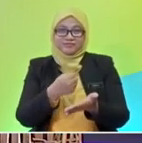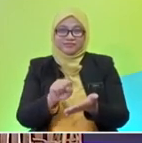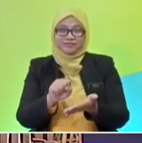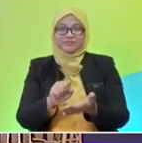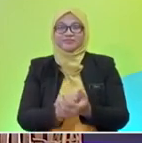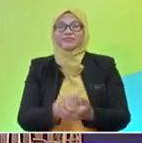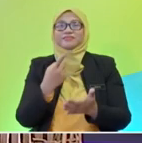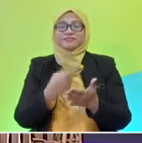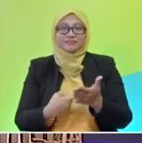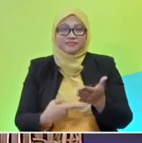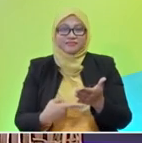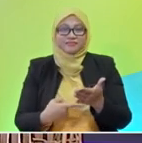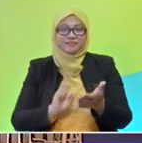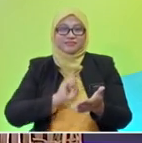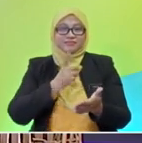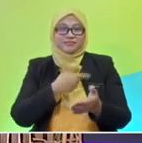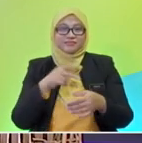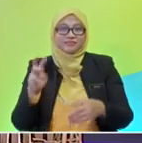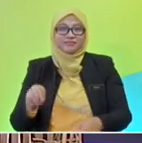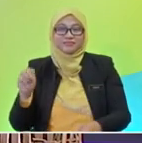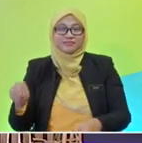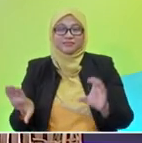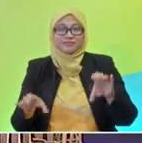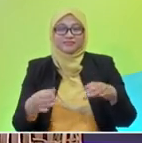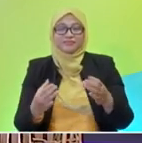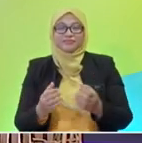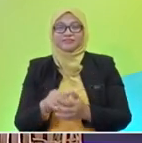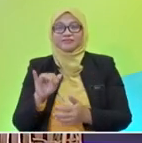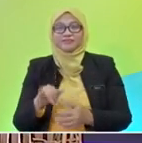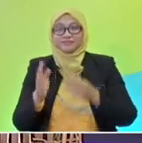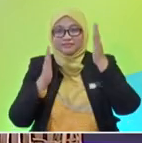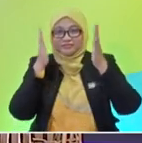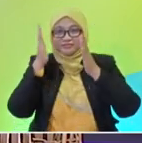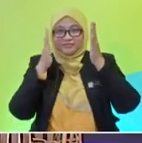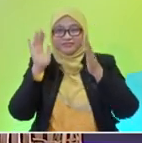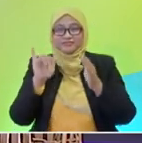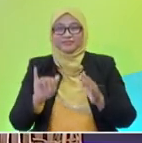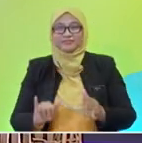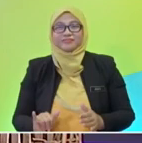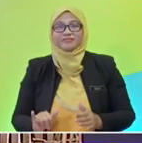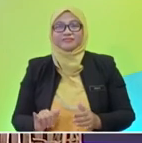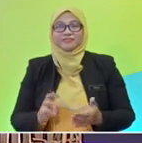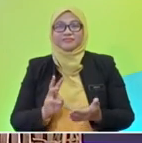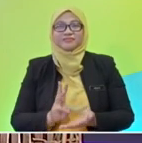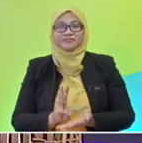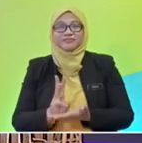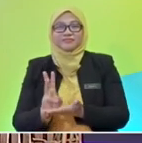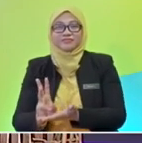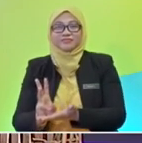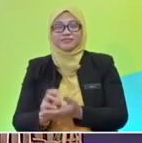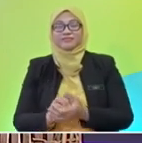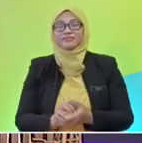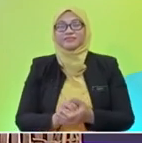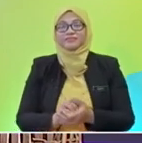kita sebagai seorang pelajar dan juga rakyat Malaysia yang mewarisi legasi dari zaman datuk nenek moyang kita